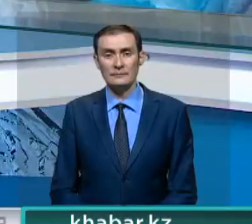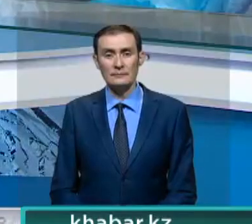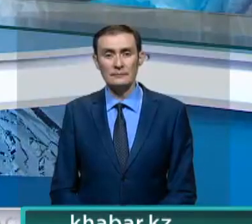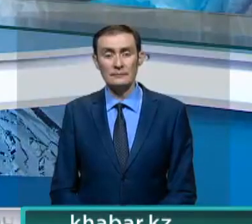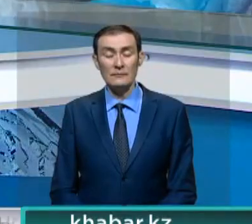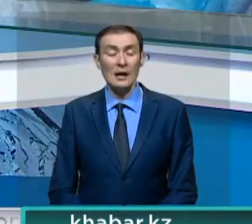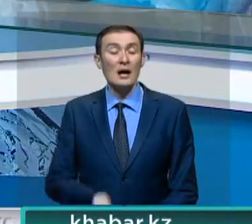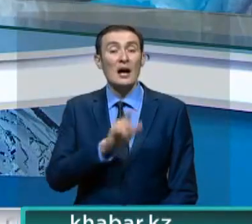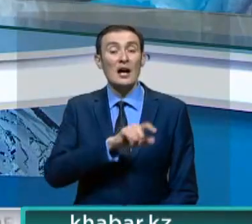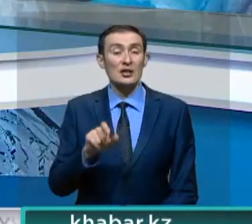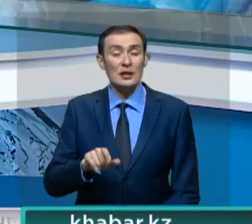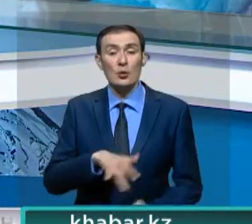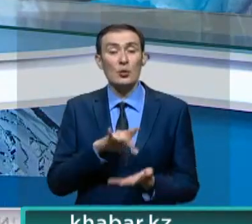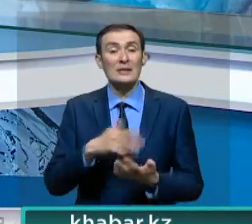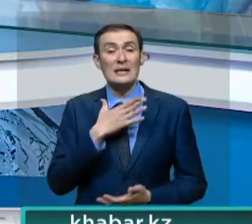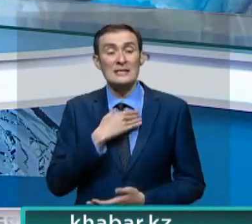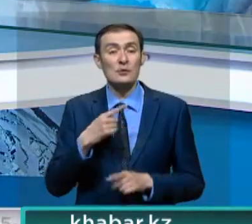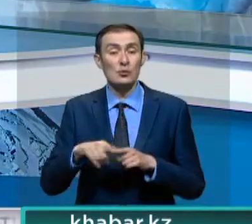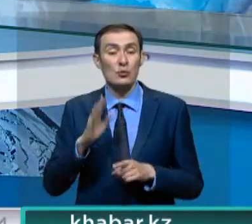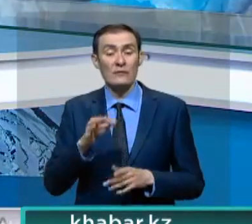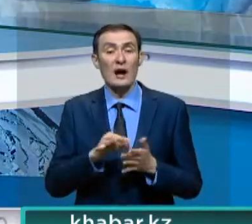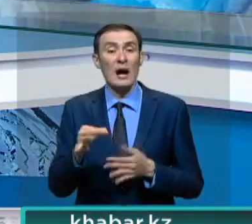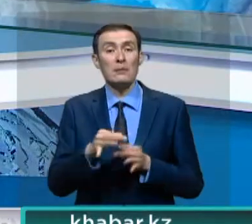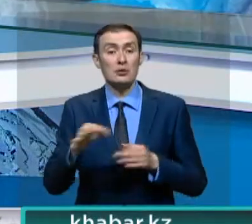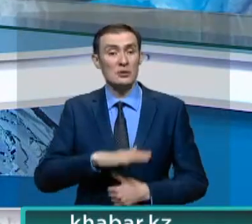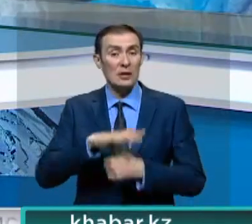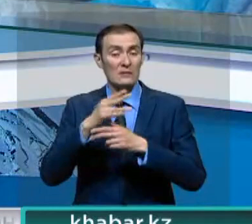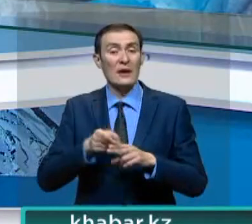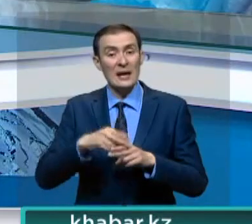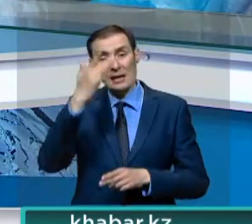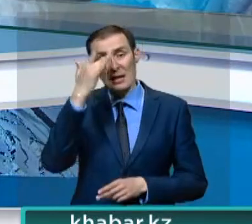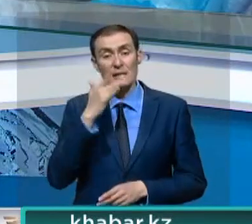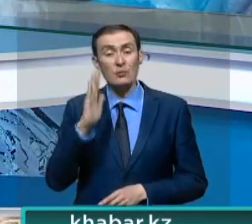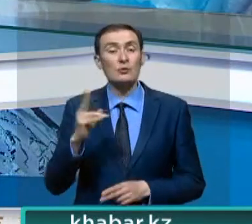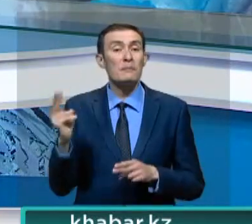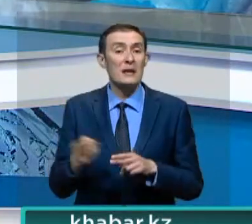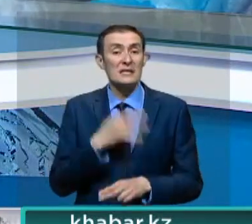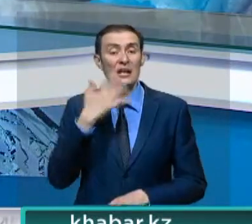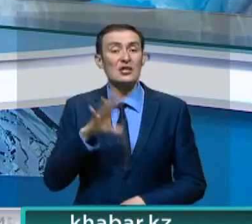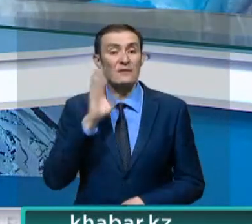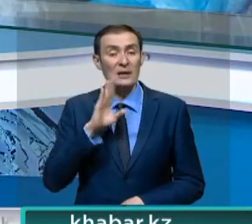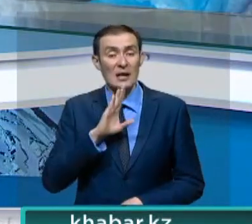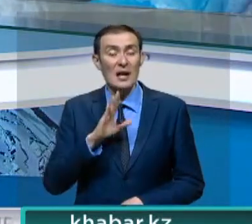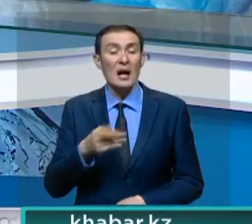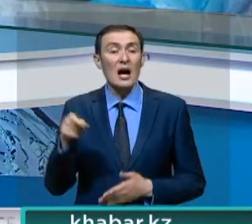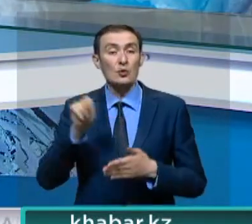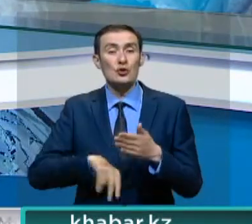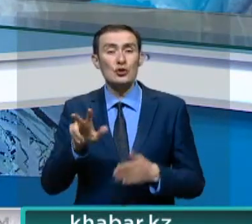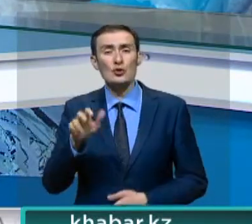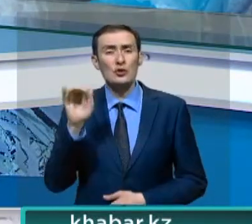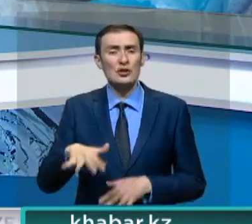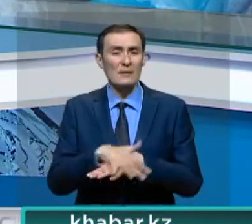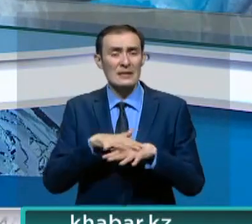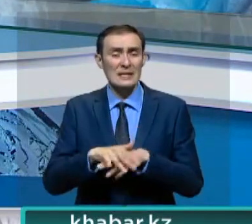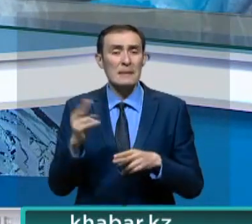Зато жители семьи, которые вскоре обретет статус областного центра, это лето жители проведут без горячей воды. Отключение 300-тысячного